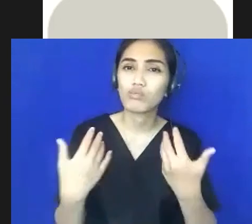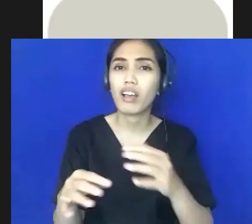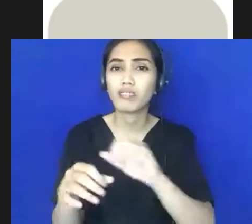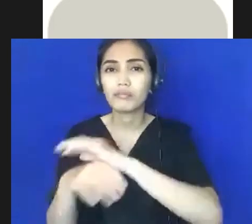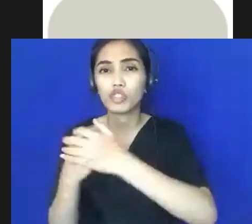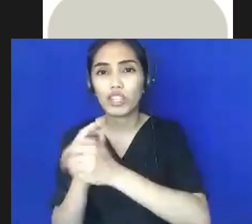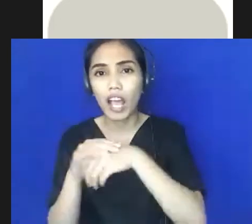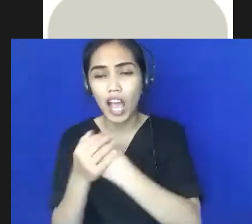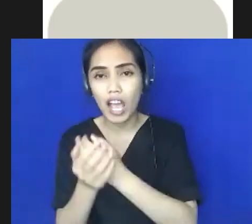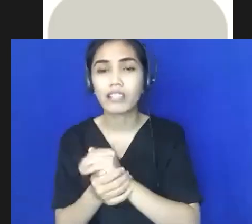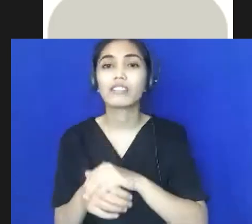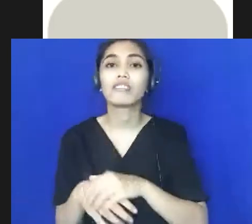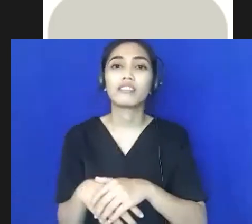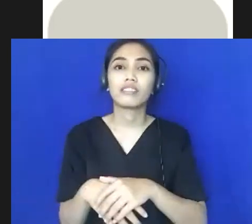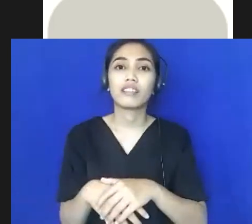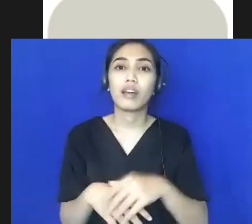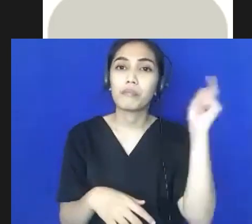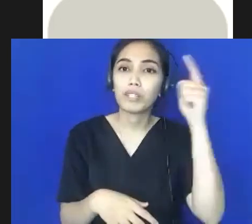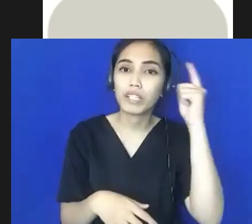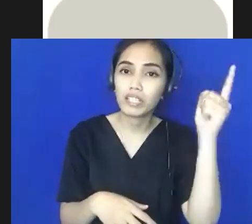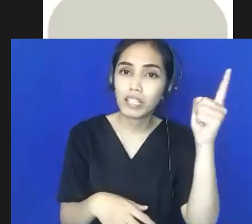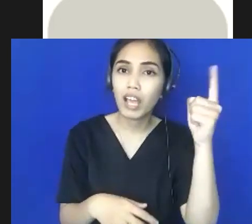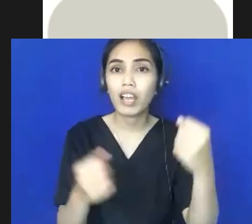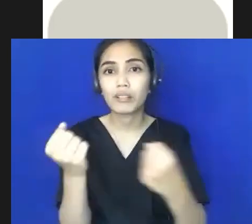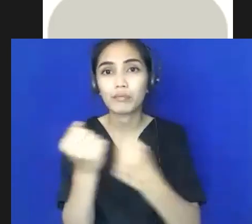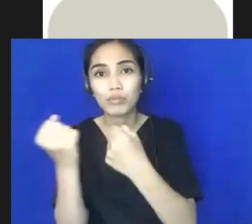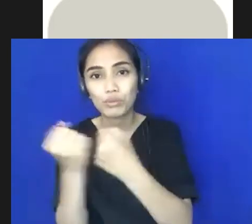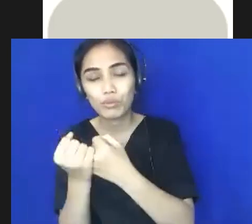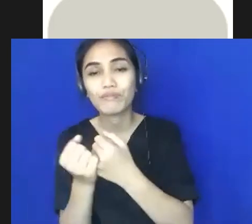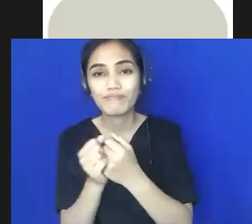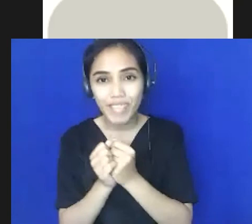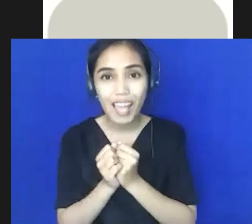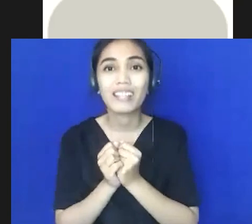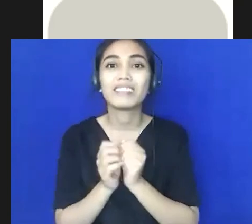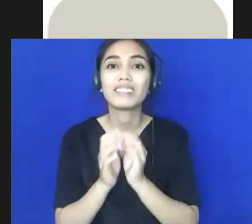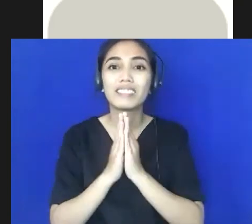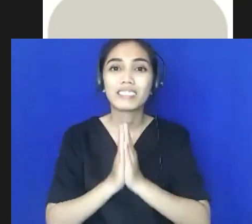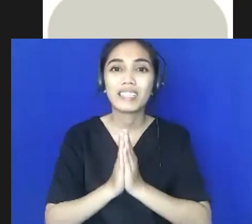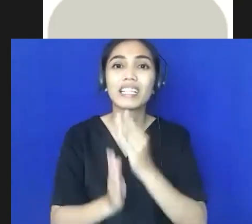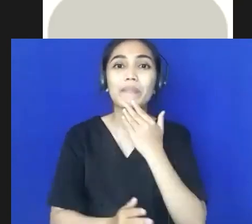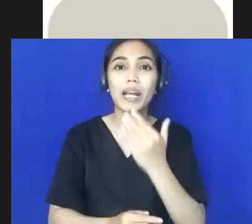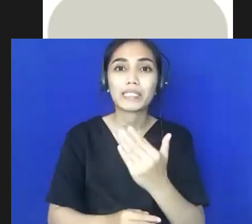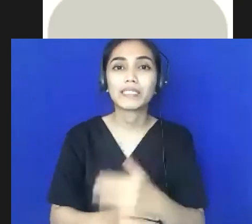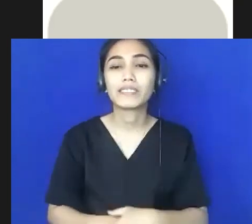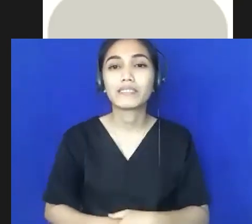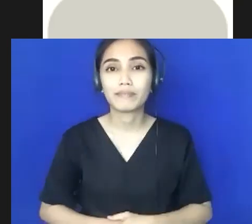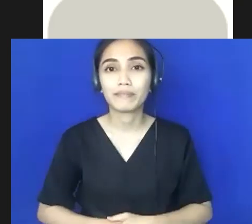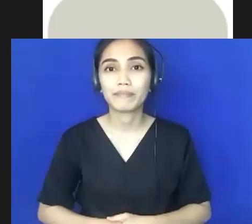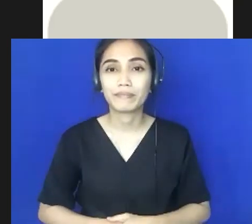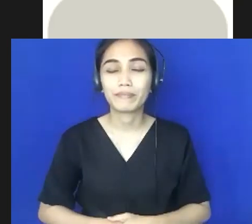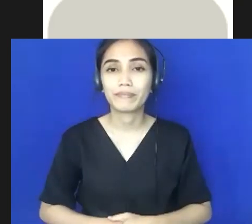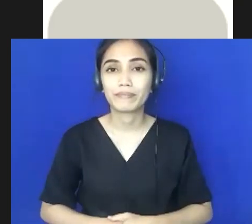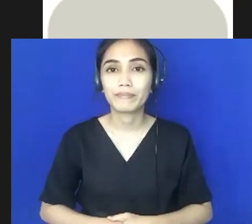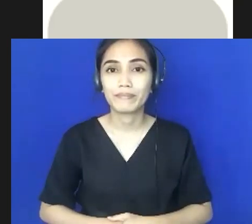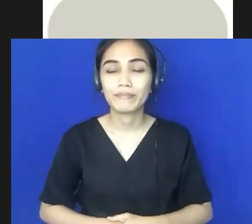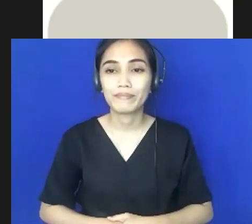Mohon dukungannya dari pemerintah dan pihak yang terkait. Terima kasih. Luar biasa. Terima kasih